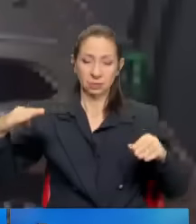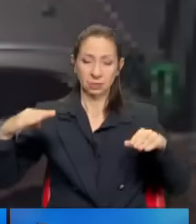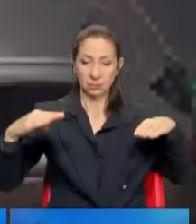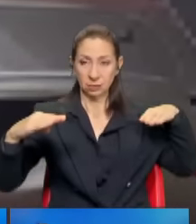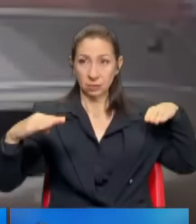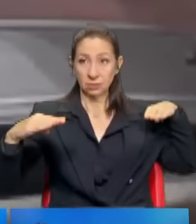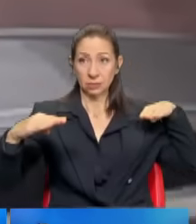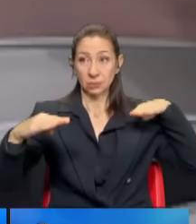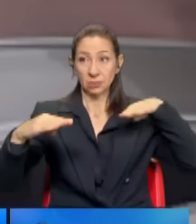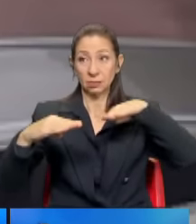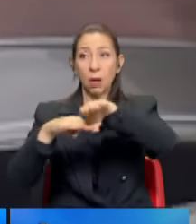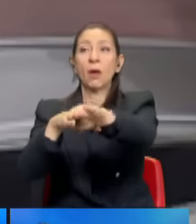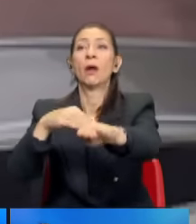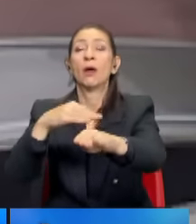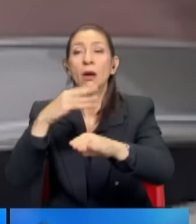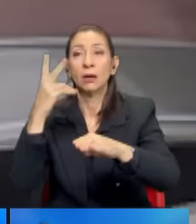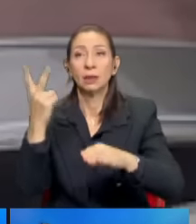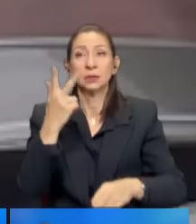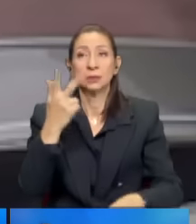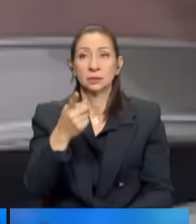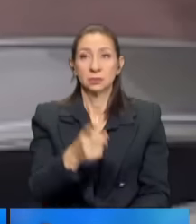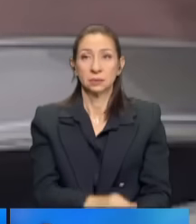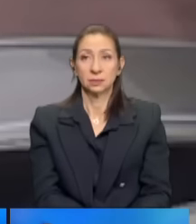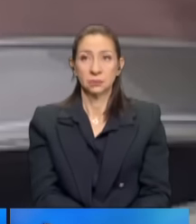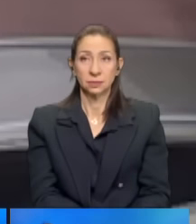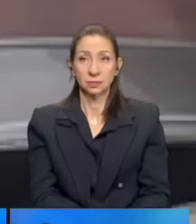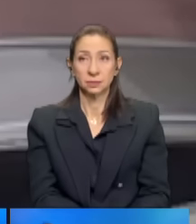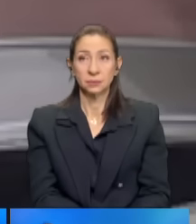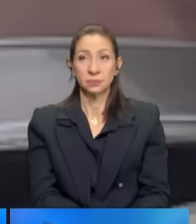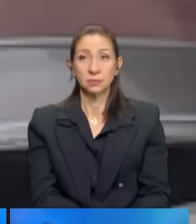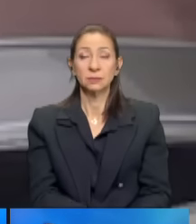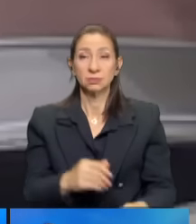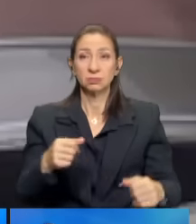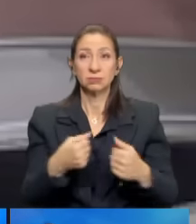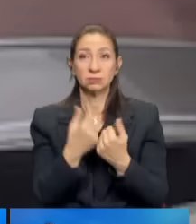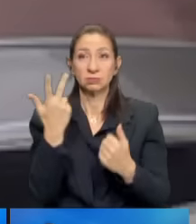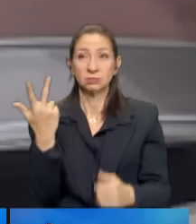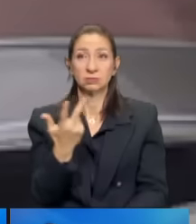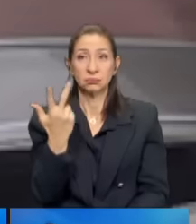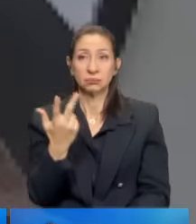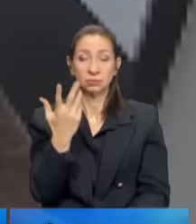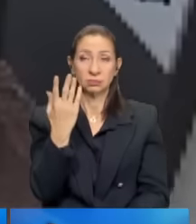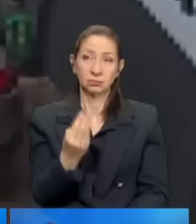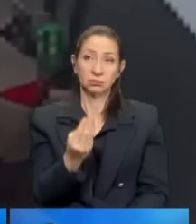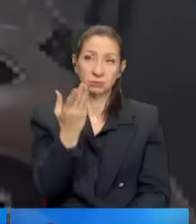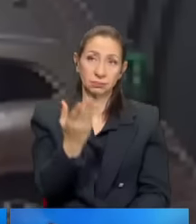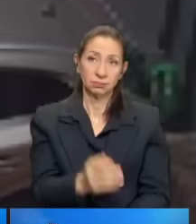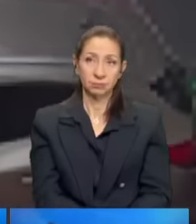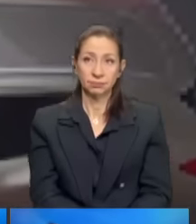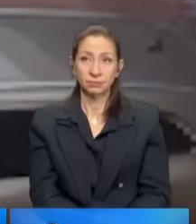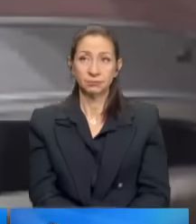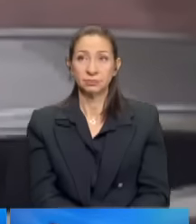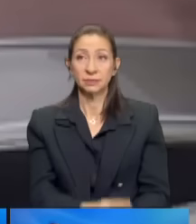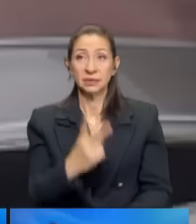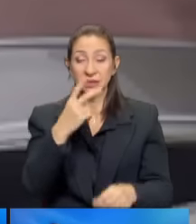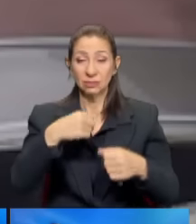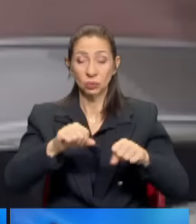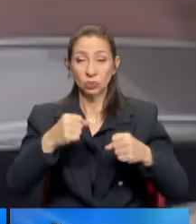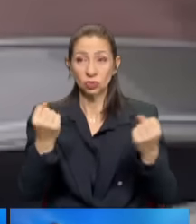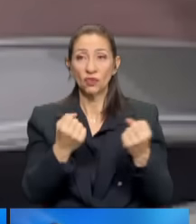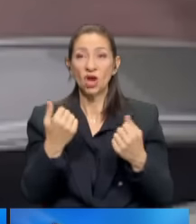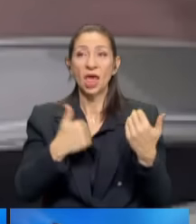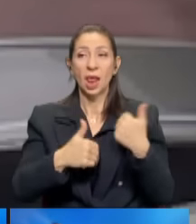ilerlerken diğeri de Yan yoldan caddeye çıkıyor ve işte ardından yaşanan kaza iki motosikletin